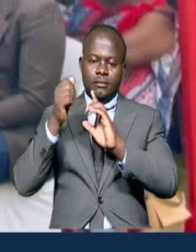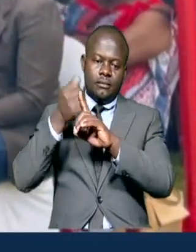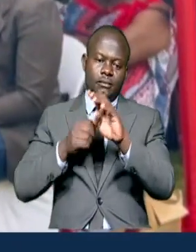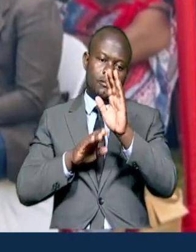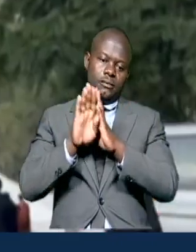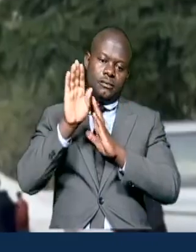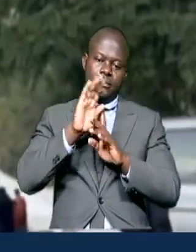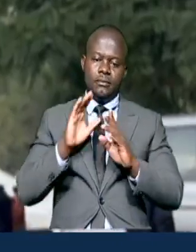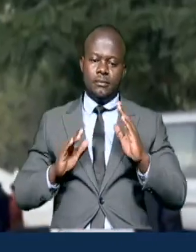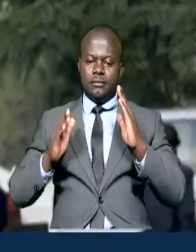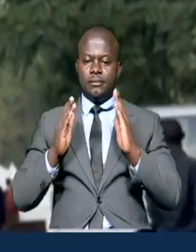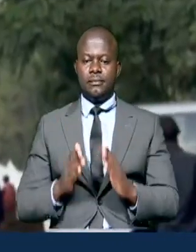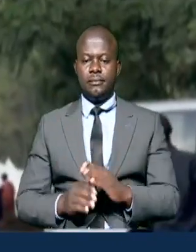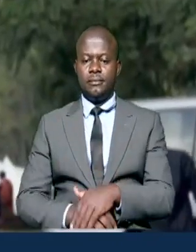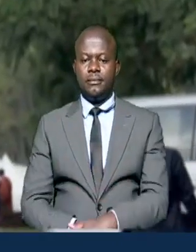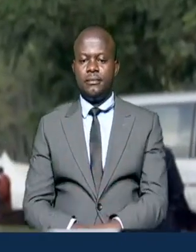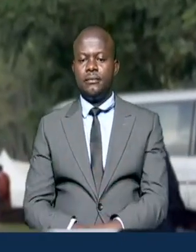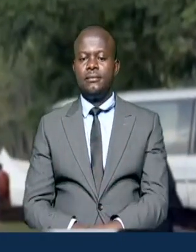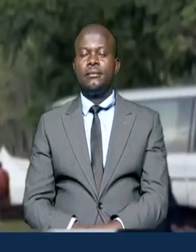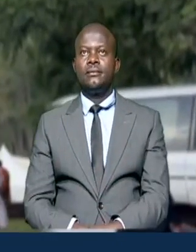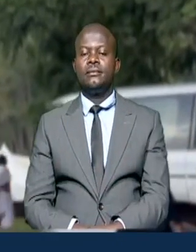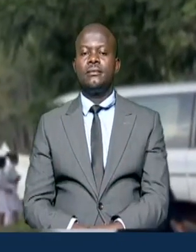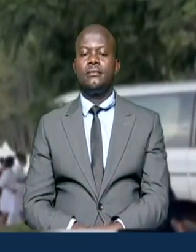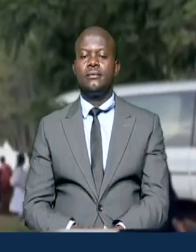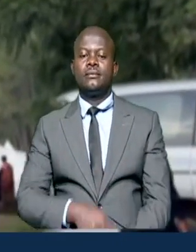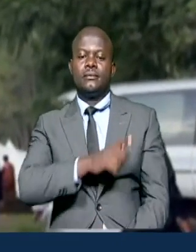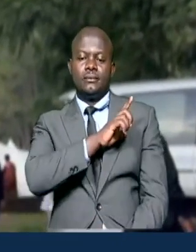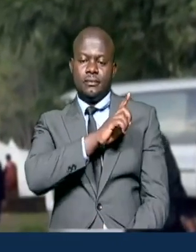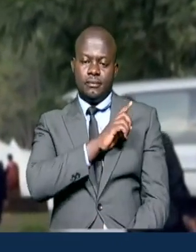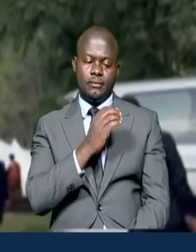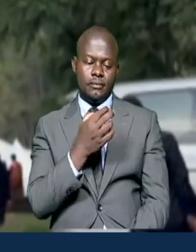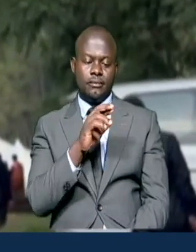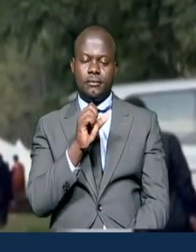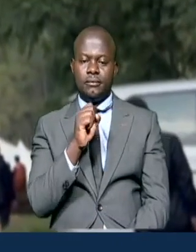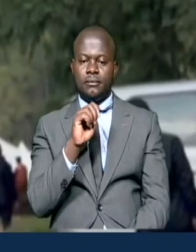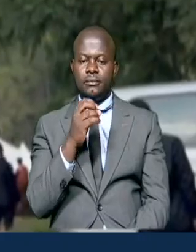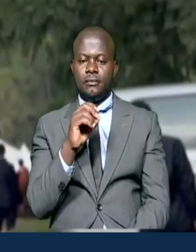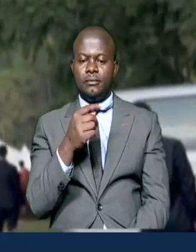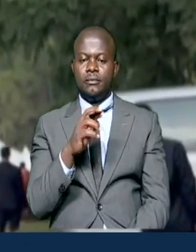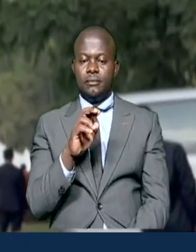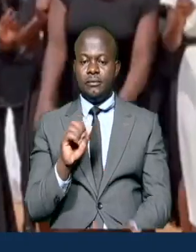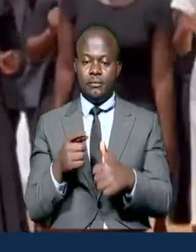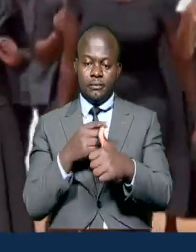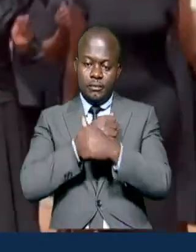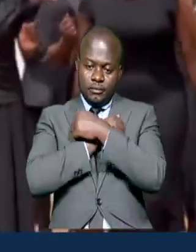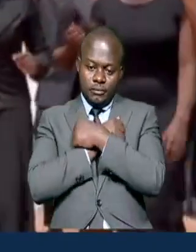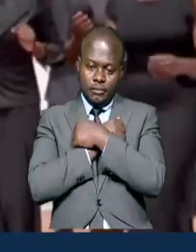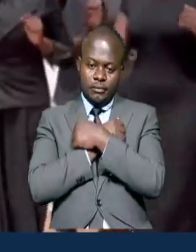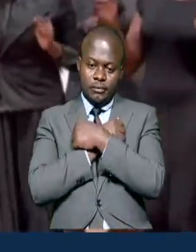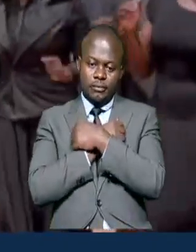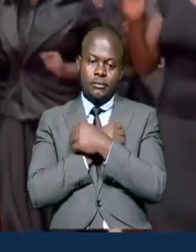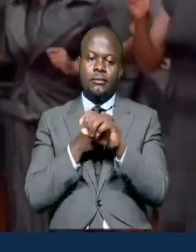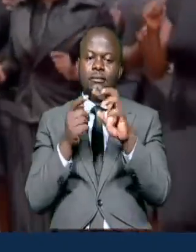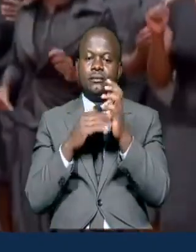iterambere ry'abakristo. Hari amahirwe Kristo akwiye kwinjiramo kandi akabakoresha. Amahirwe ya mbere ni ukuvuga ubutumwa, amahirwe ya kabiri ni